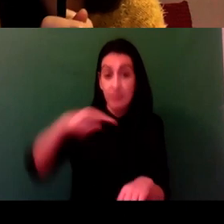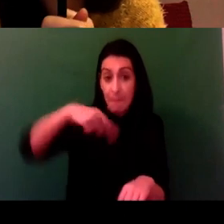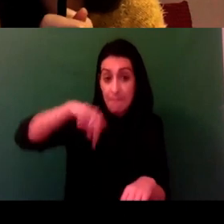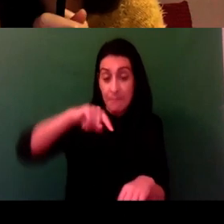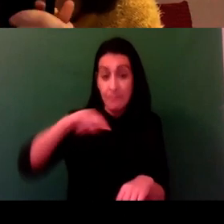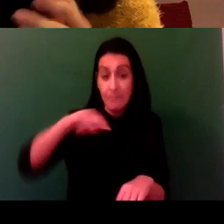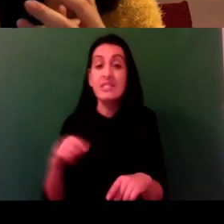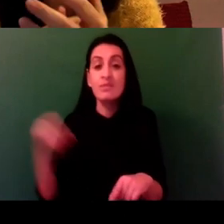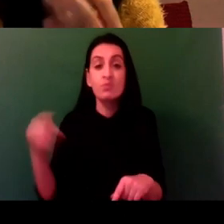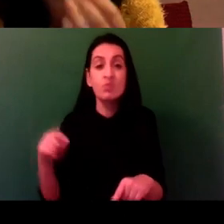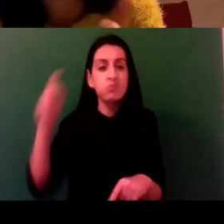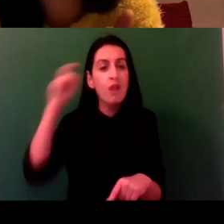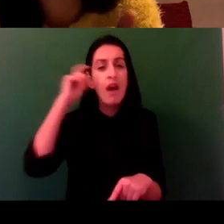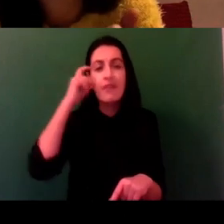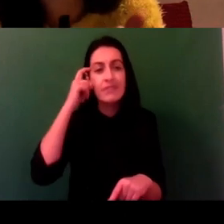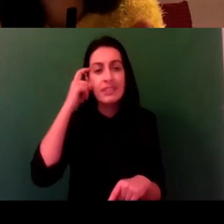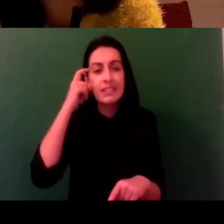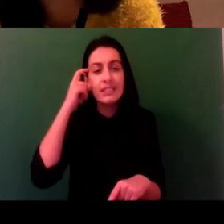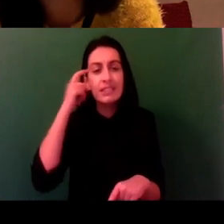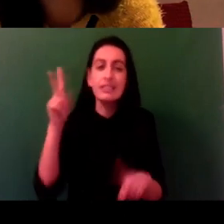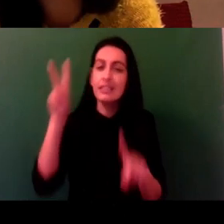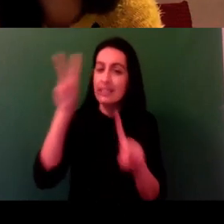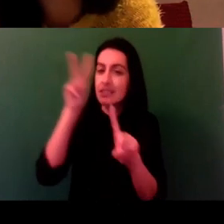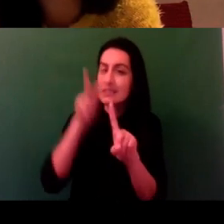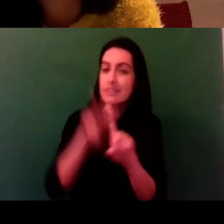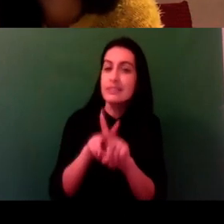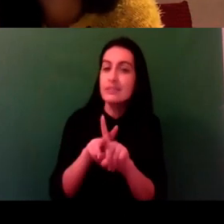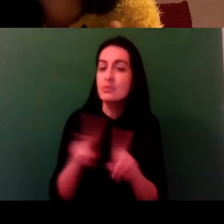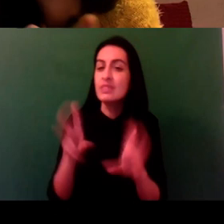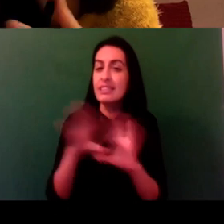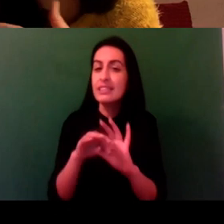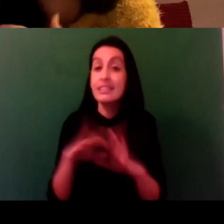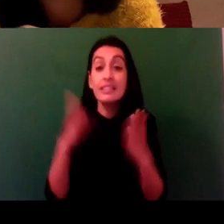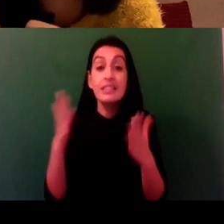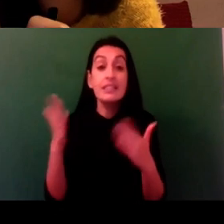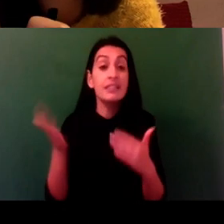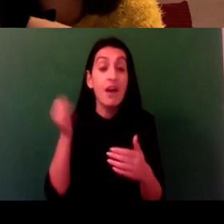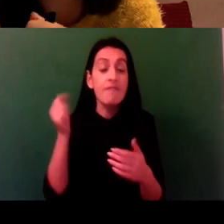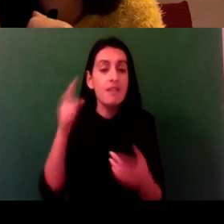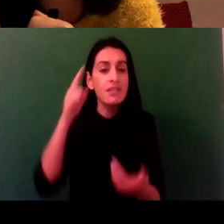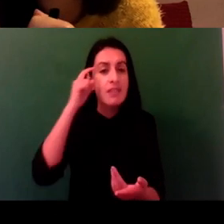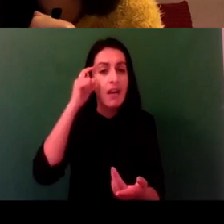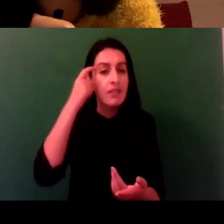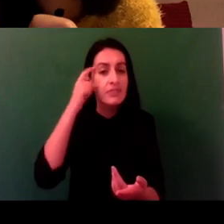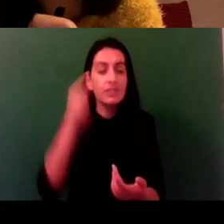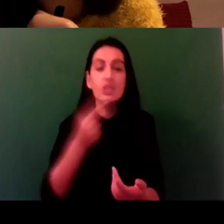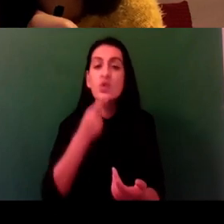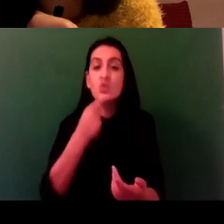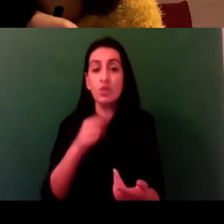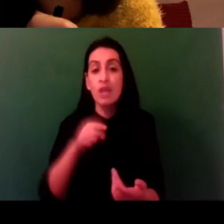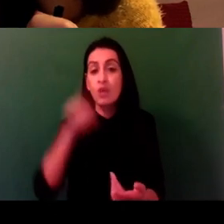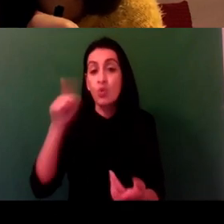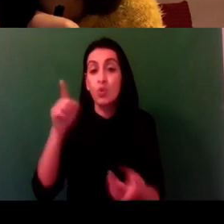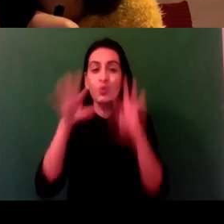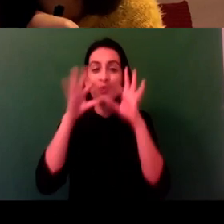birlikte daha katılımcı bir şekilde alabiliriz de daha çok konuşuyor olmak açıkçası bana iyi geliyor. Tabii ki burada